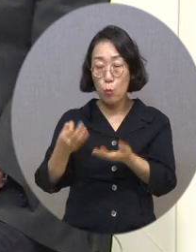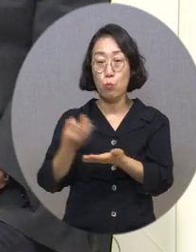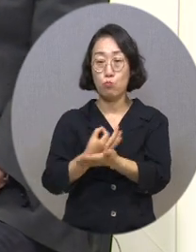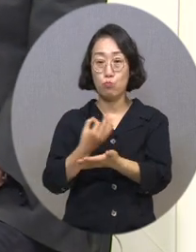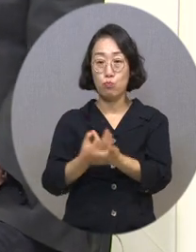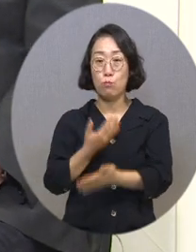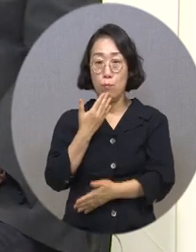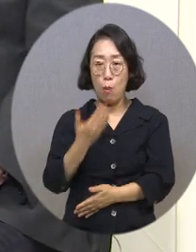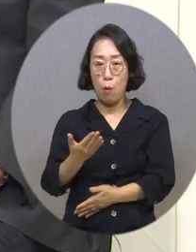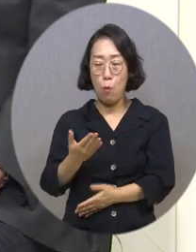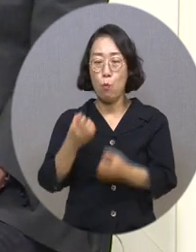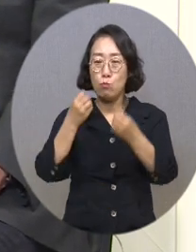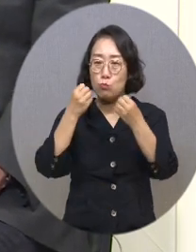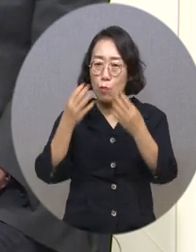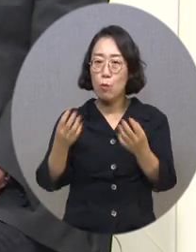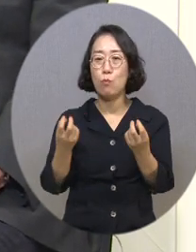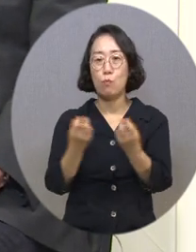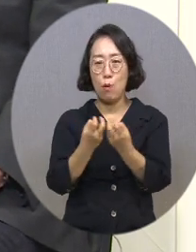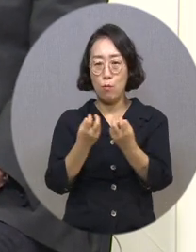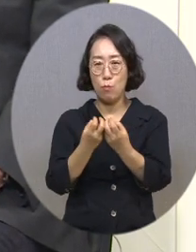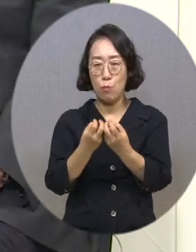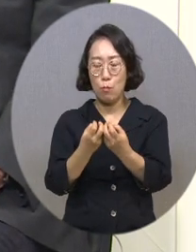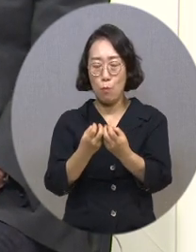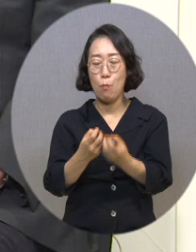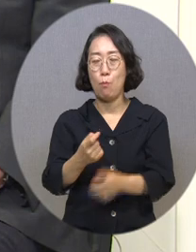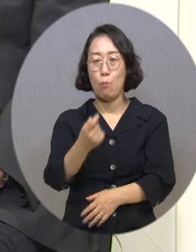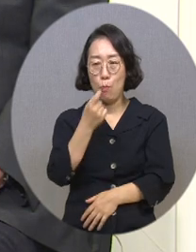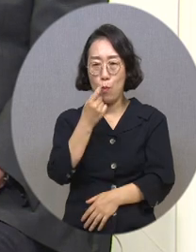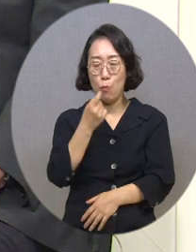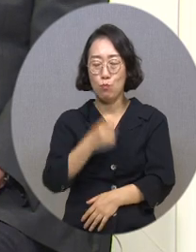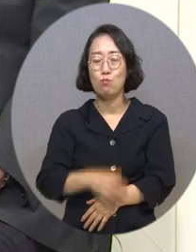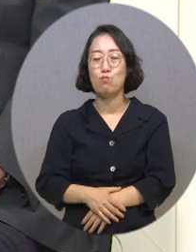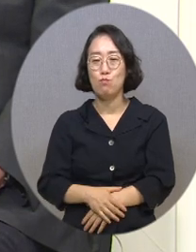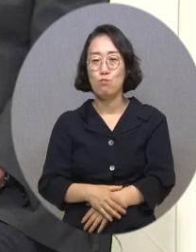일단 새로운 사실을 제가 알게 됐네요. 네.